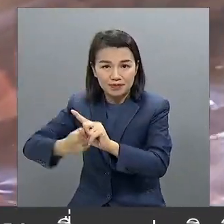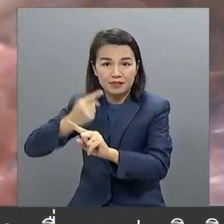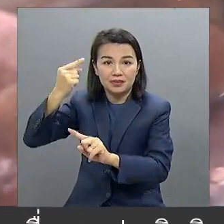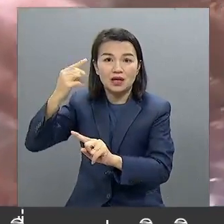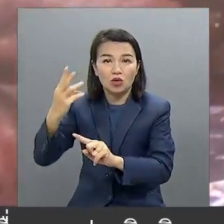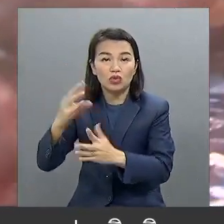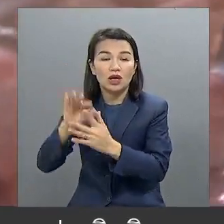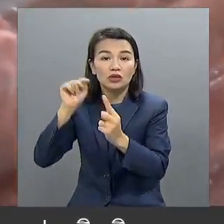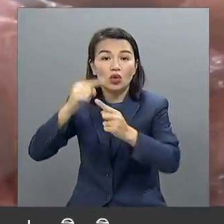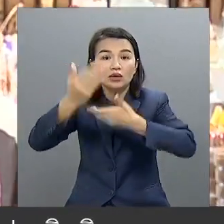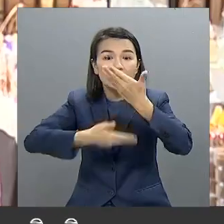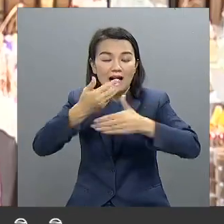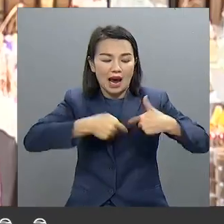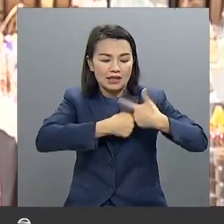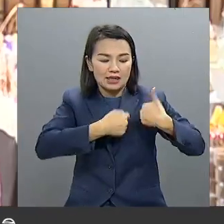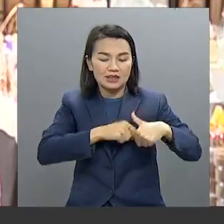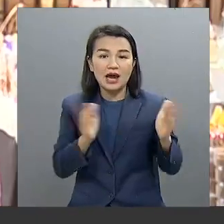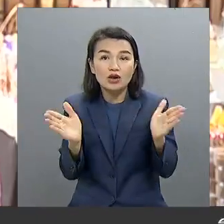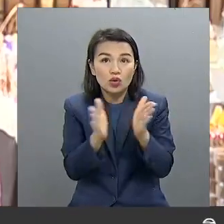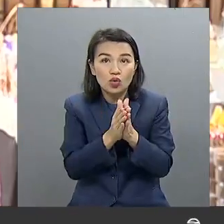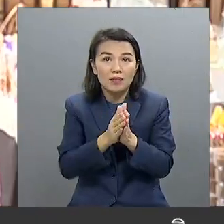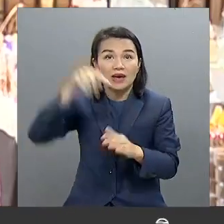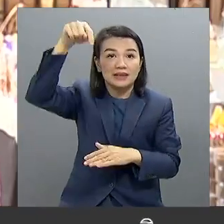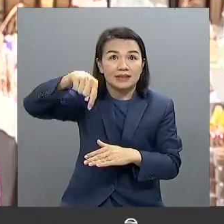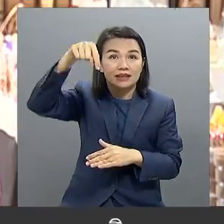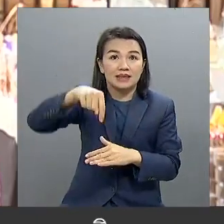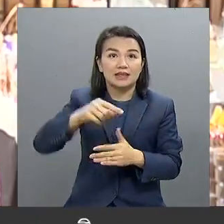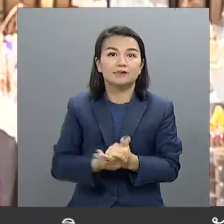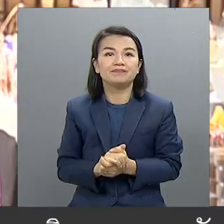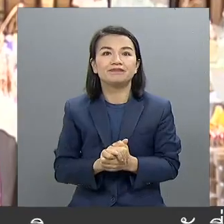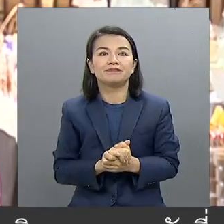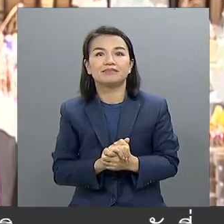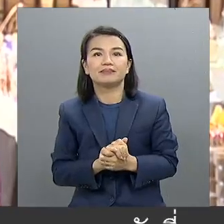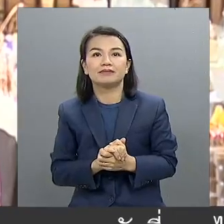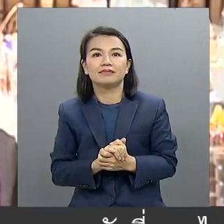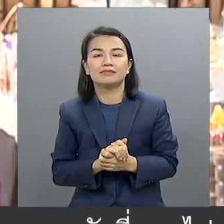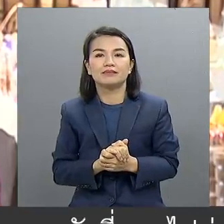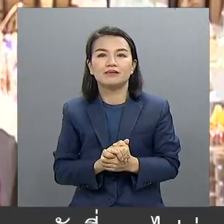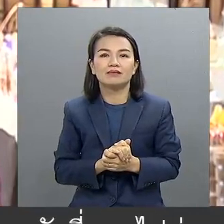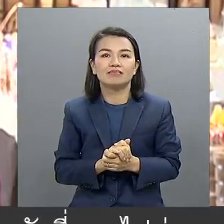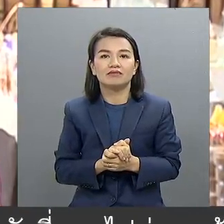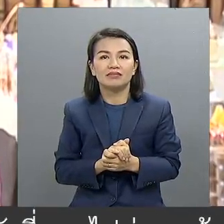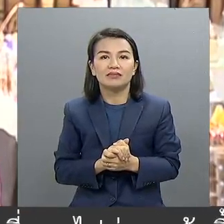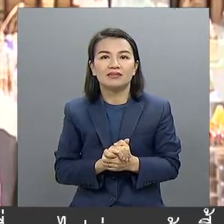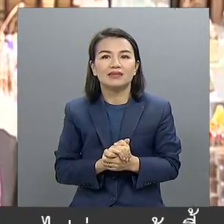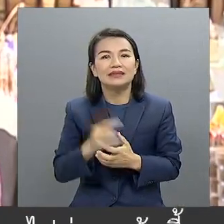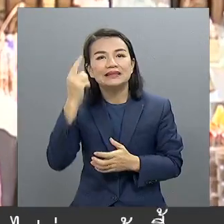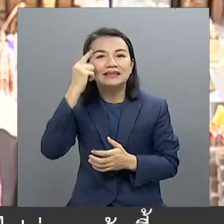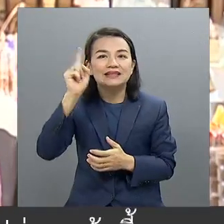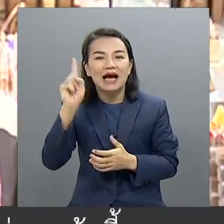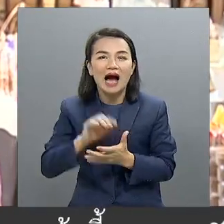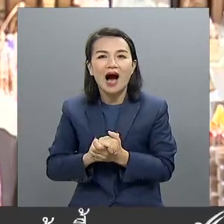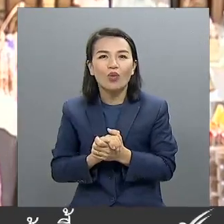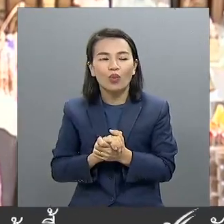ลาดรวมใจนรวมใจมาร์เก็ที่แ่งนี้นะครับวันนี้ไมพพร้ทำเพงแล้วครับแม่ อยู่กบคุตอตงที